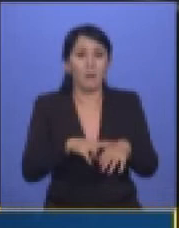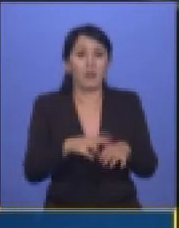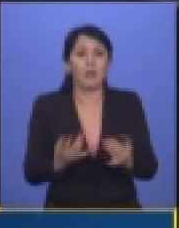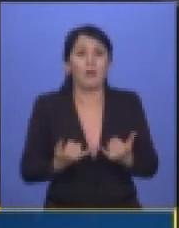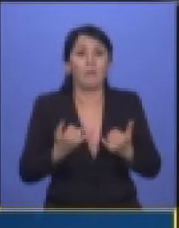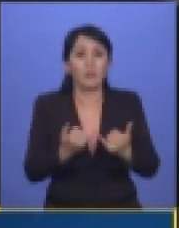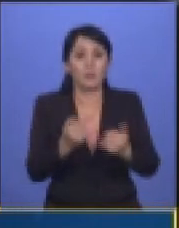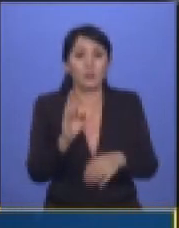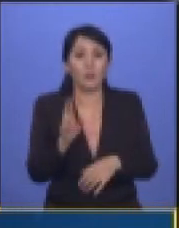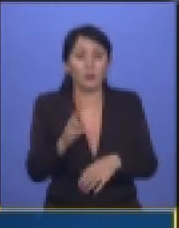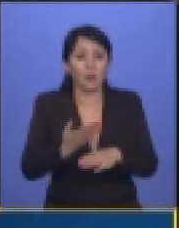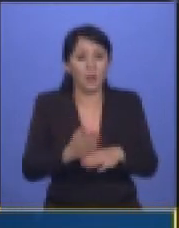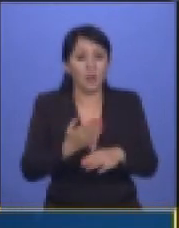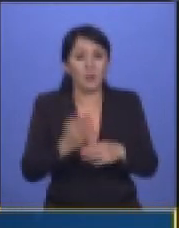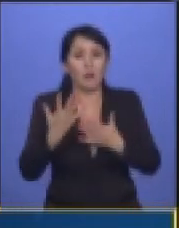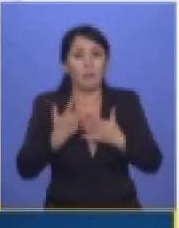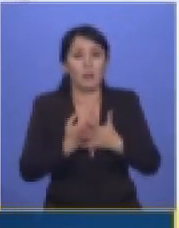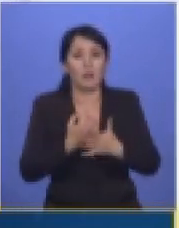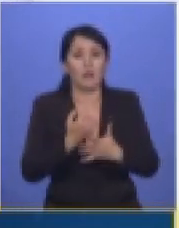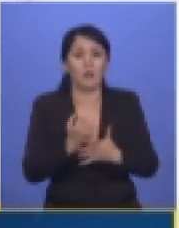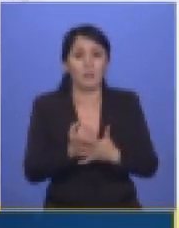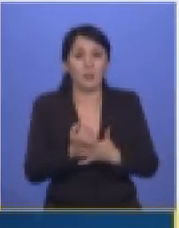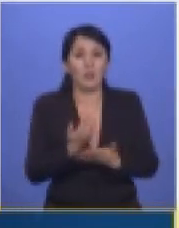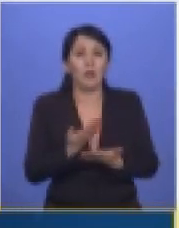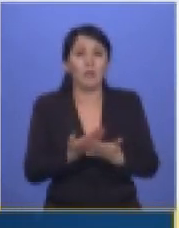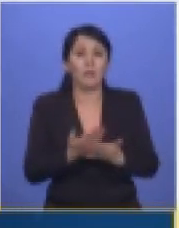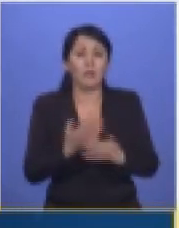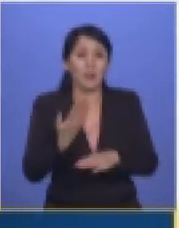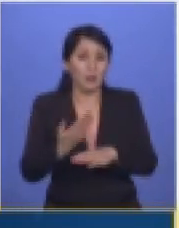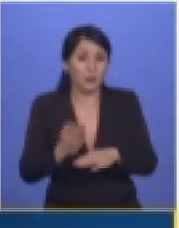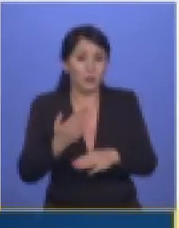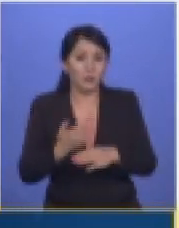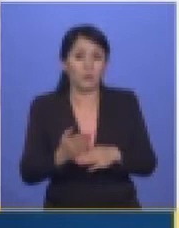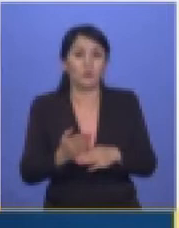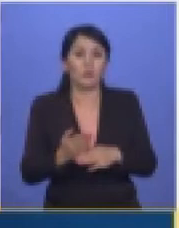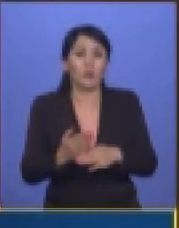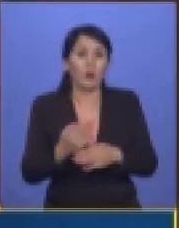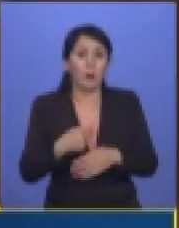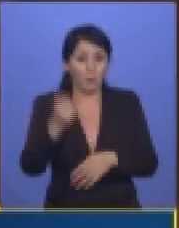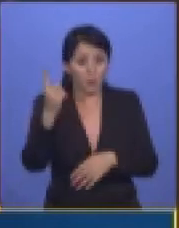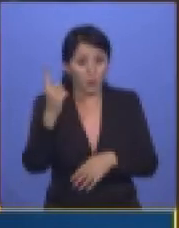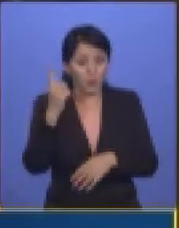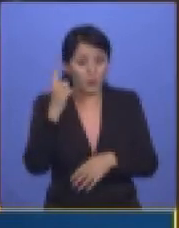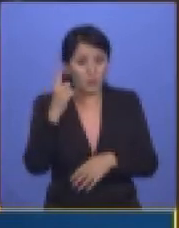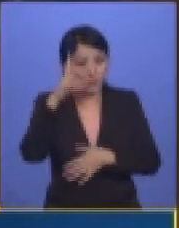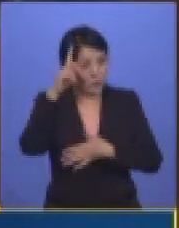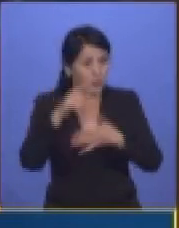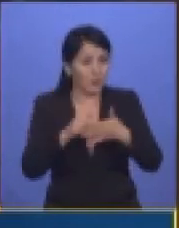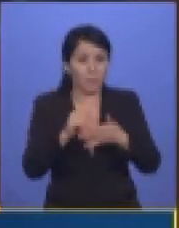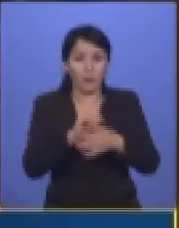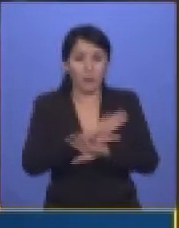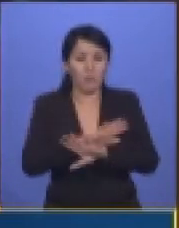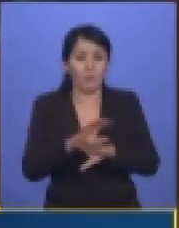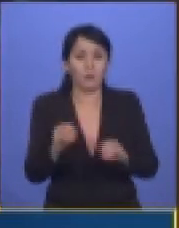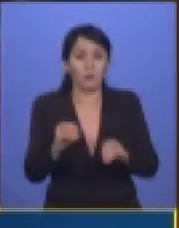атына біреулердің несие ресімдеуге әрекет етіп жатқанын немесе несие ресімдеп қойғаны туралы қоңырау шалып айтатындарға сенбеу керектігі